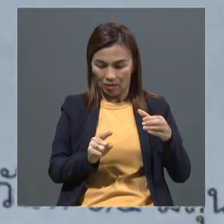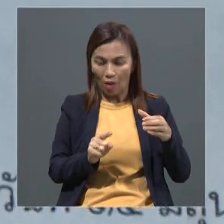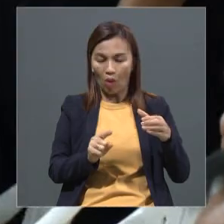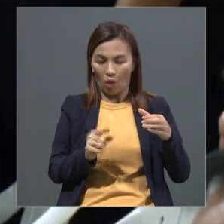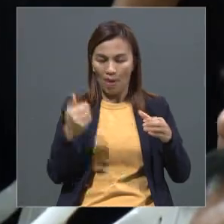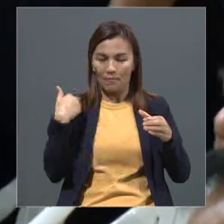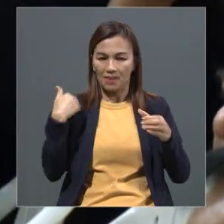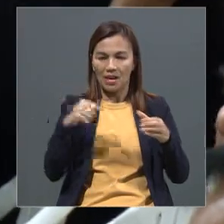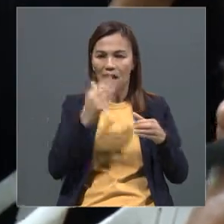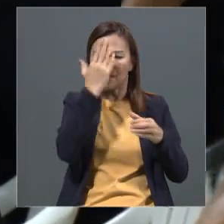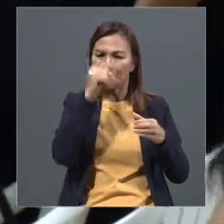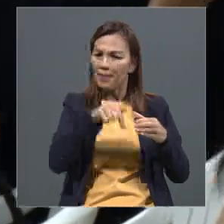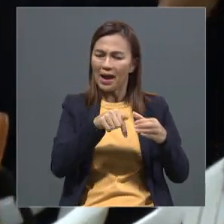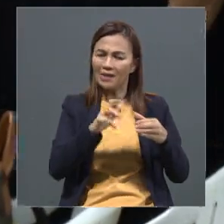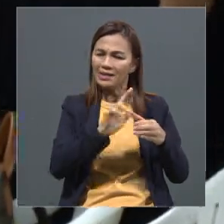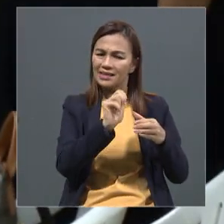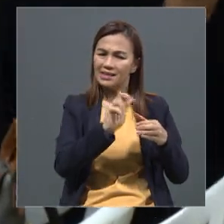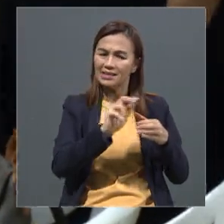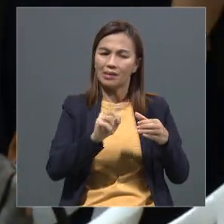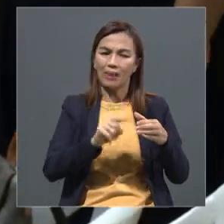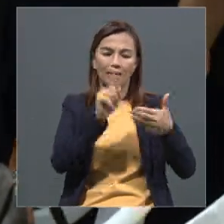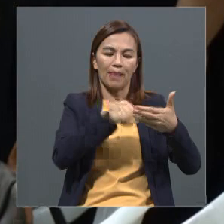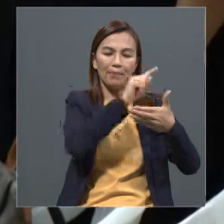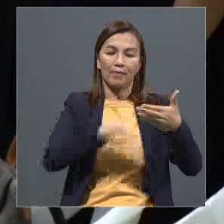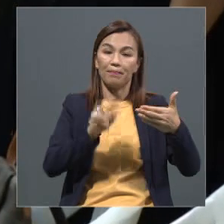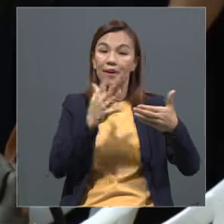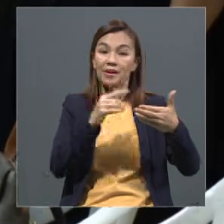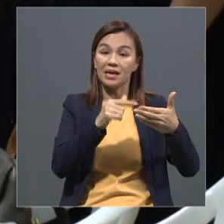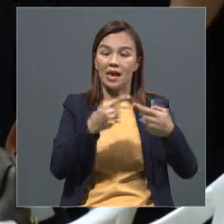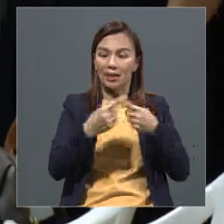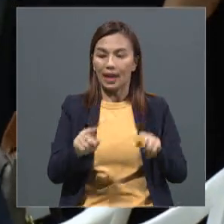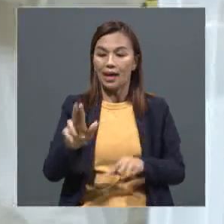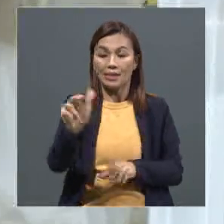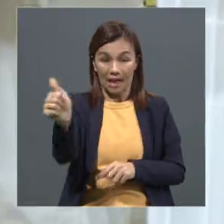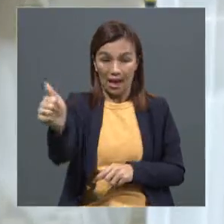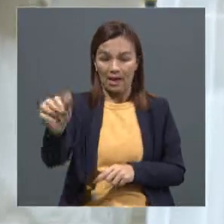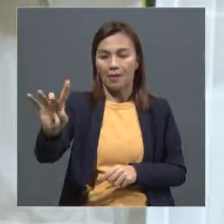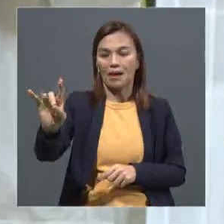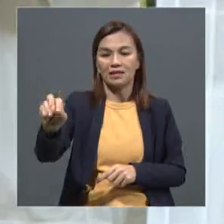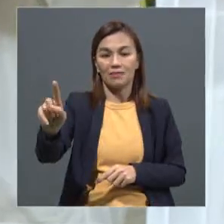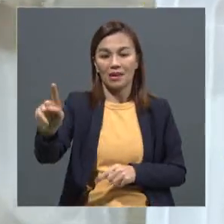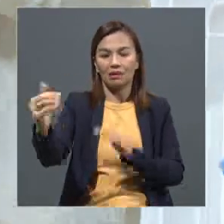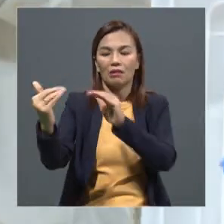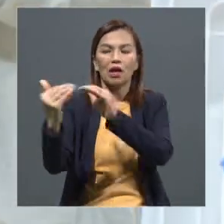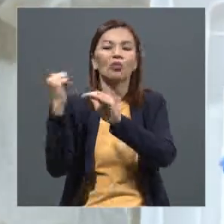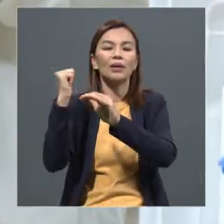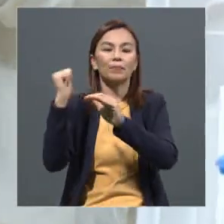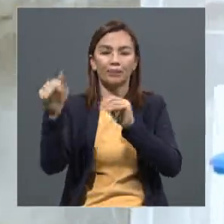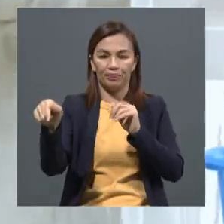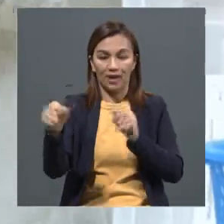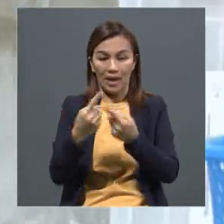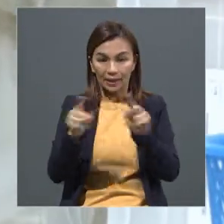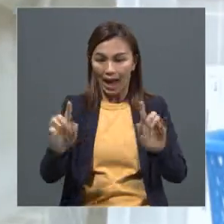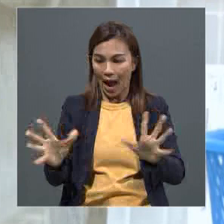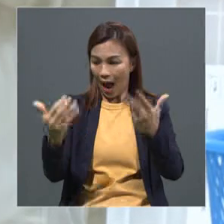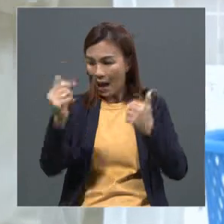บัตรเสียเพราะว่าไม่ได้ทำเครื่องหมายลงคะแนนนะส่วนบัตรดี 81ใบอันนี้ก็เท่าเดิมนะครับแต่ที่มัน